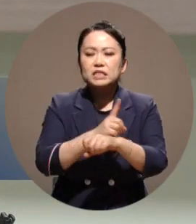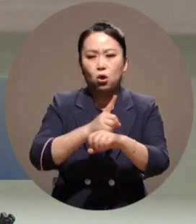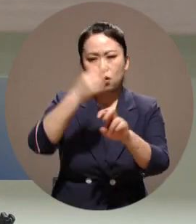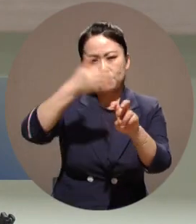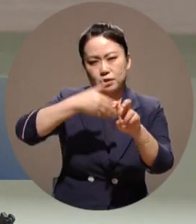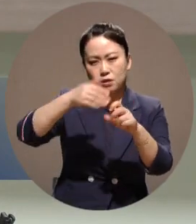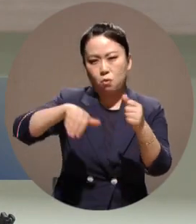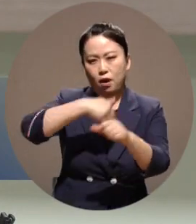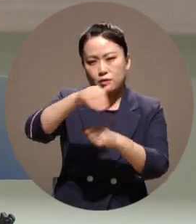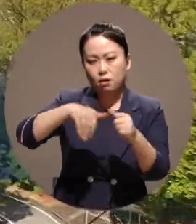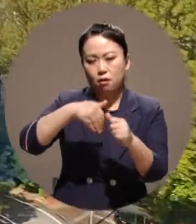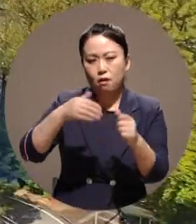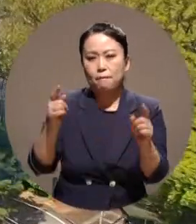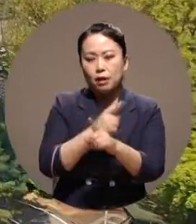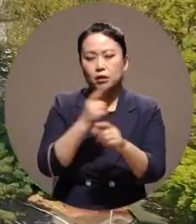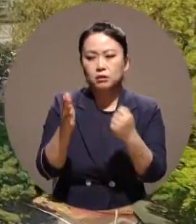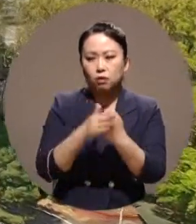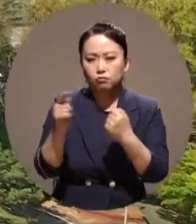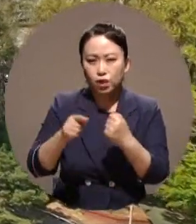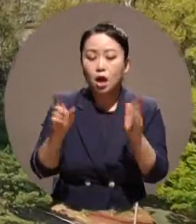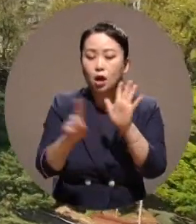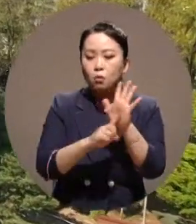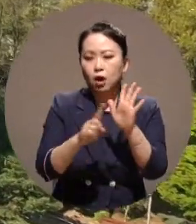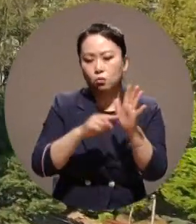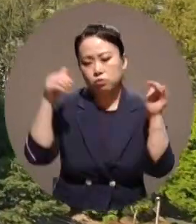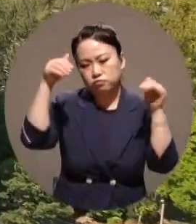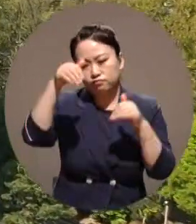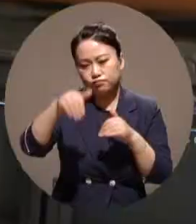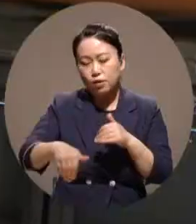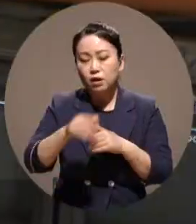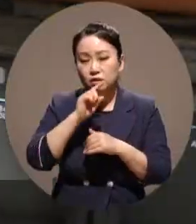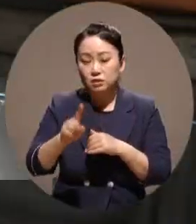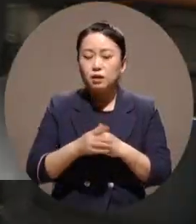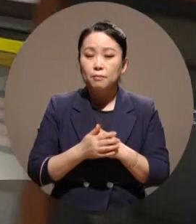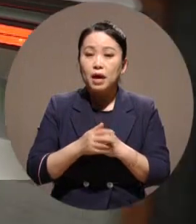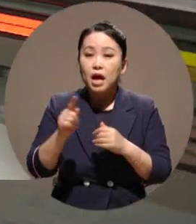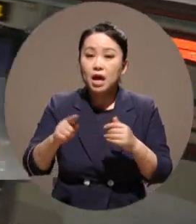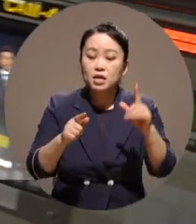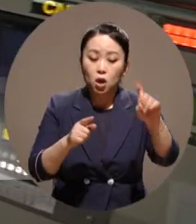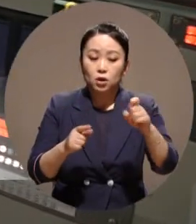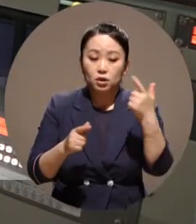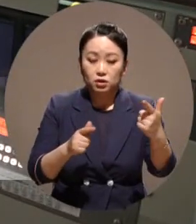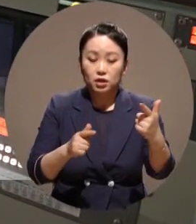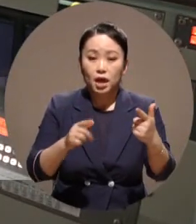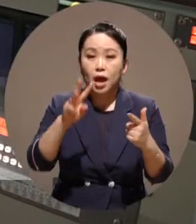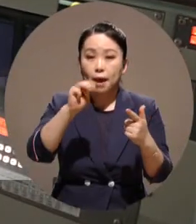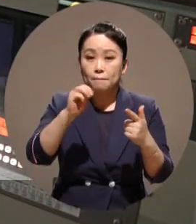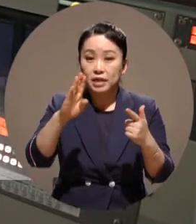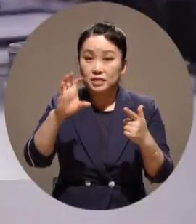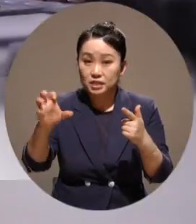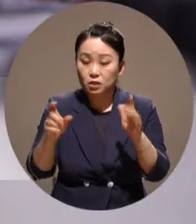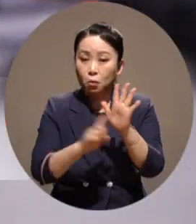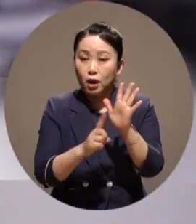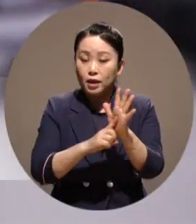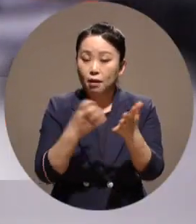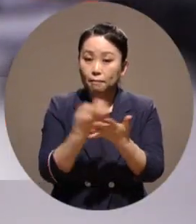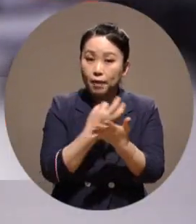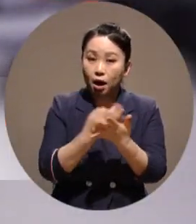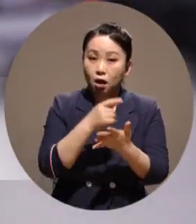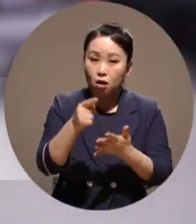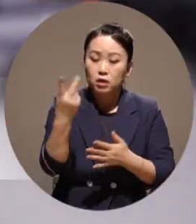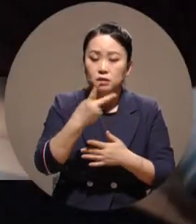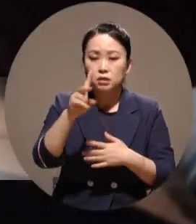많이 줄어들고 있는 게 사실이죠. 실제 전국 16개 지역 MBC의 자력 판매 광고 매출액은 지난